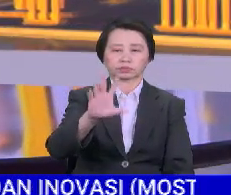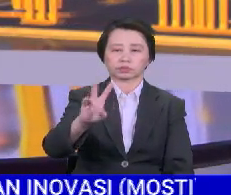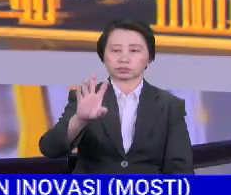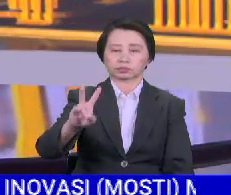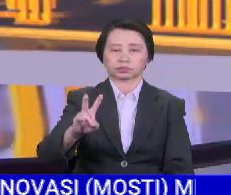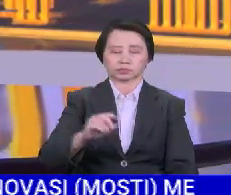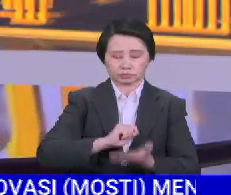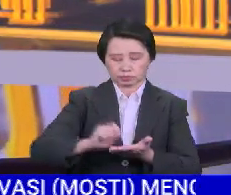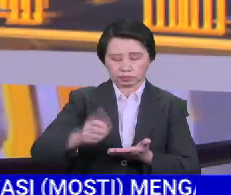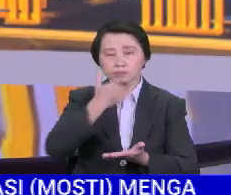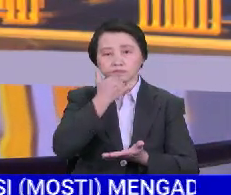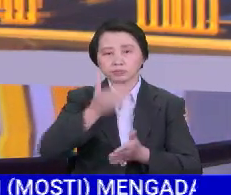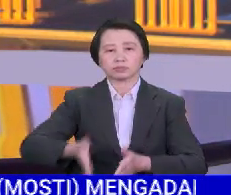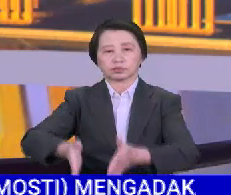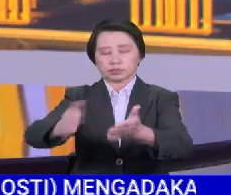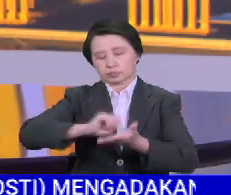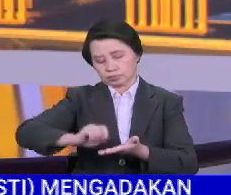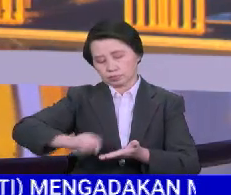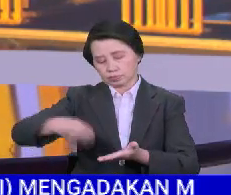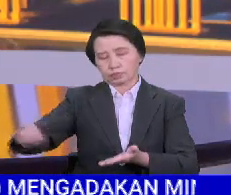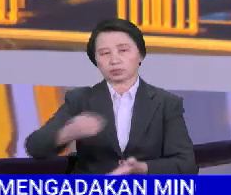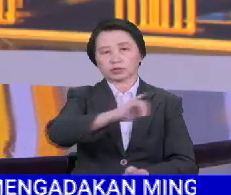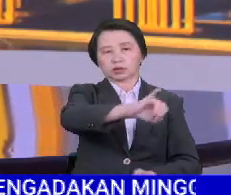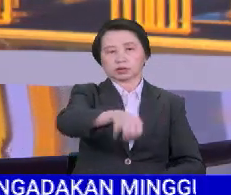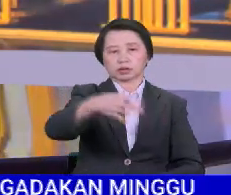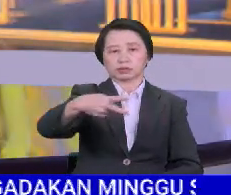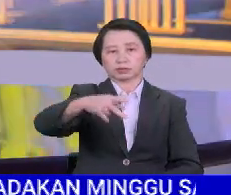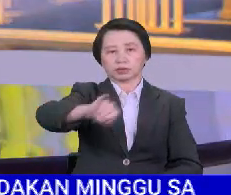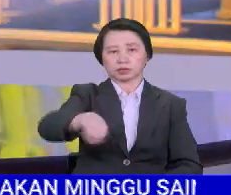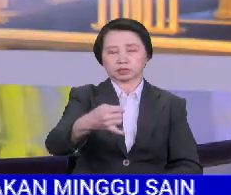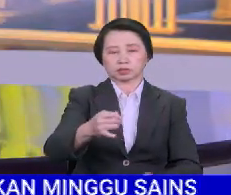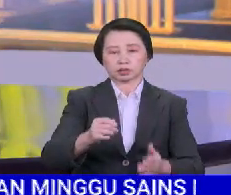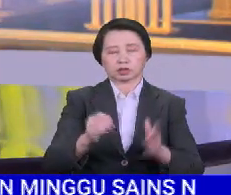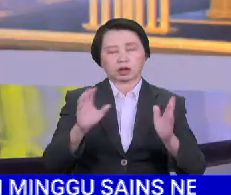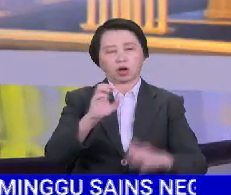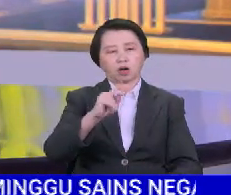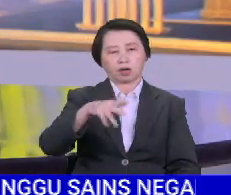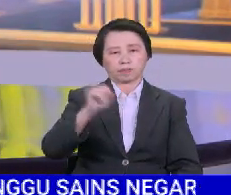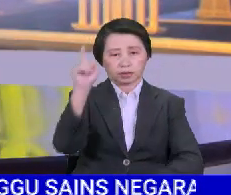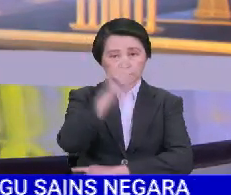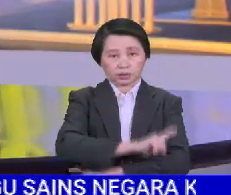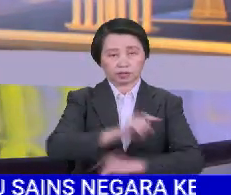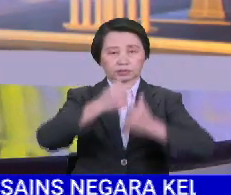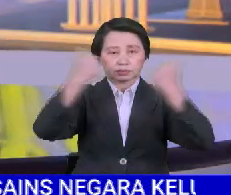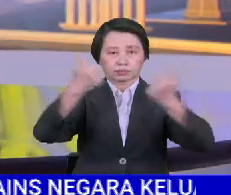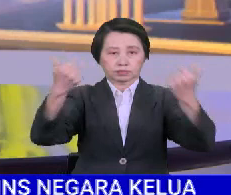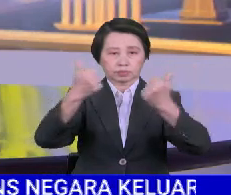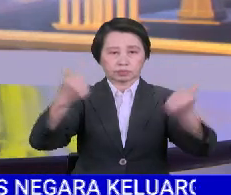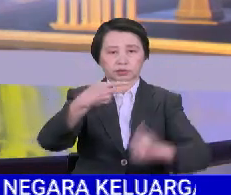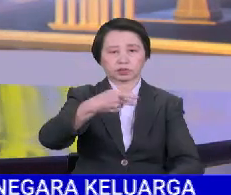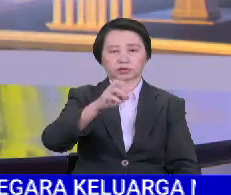16,377 saman kesalahan jalan raya dikeluarkan Jabatan Pengangkutan Jalan JPJ sepanjang operasi Hari Raya Aidilfitri